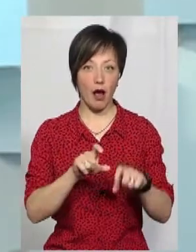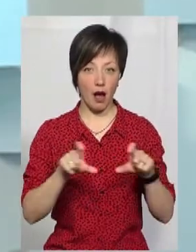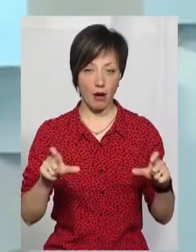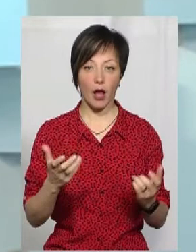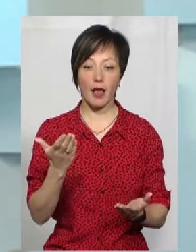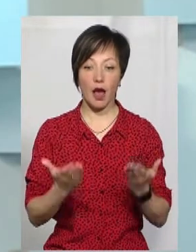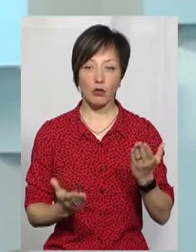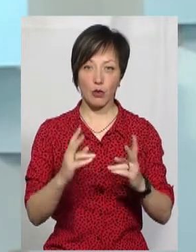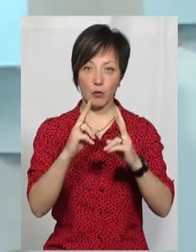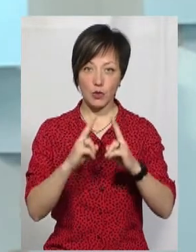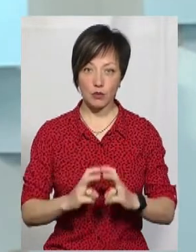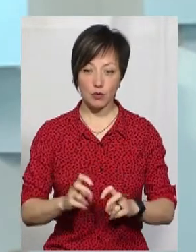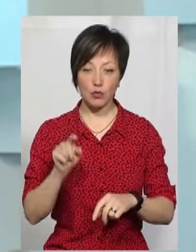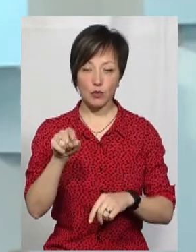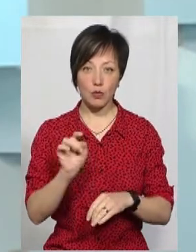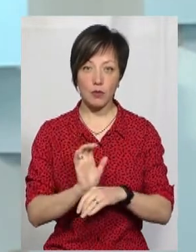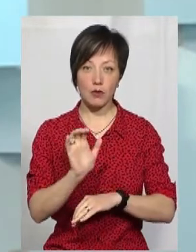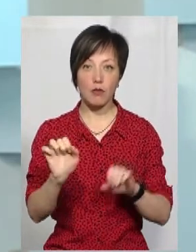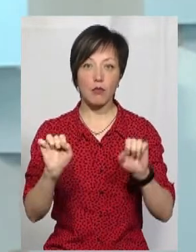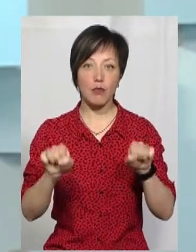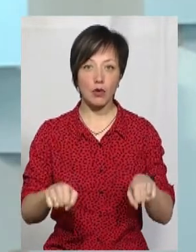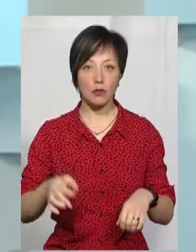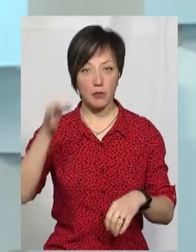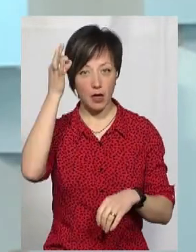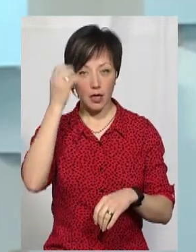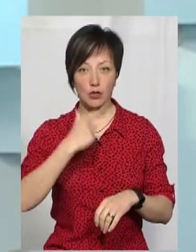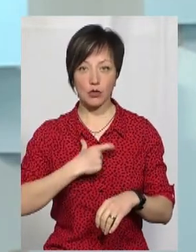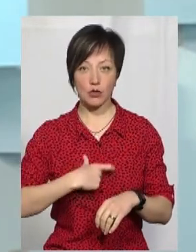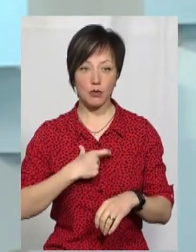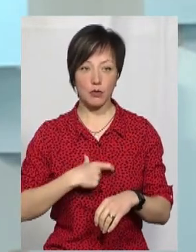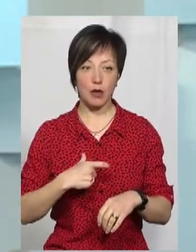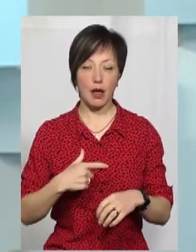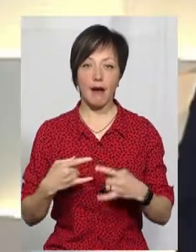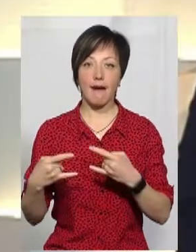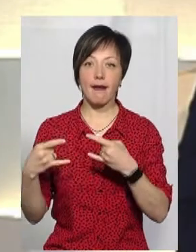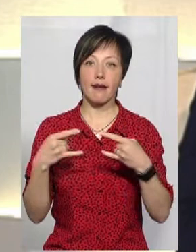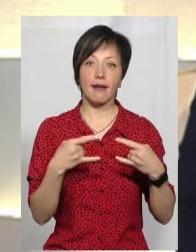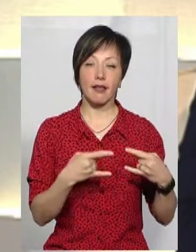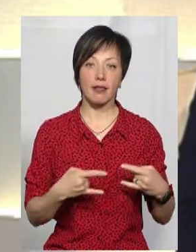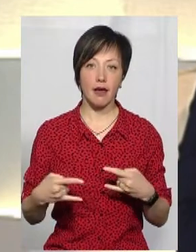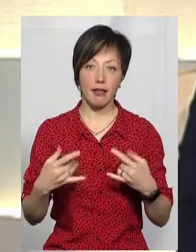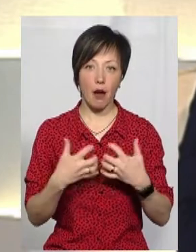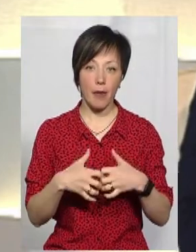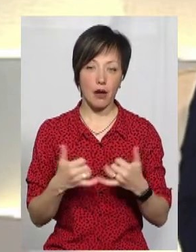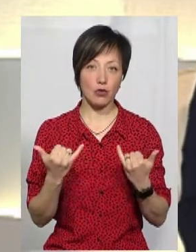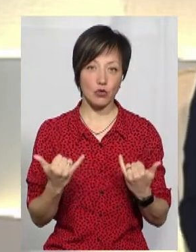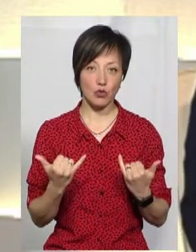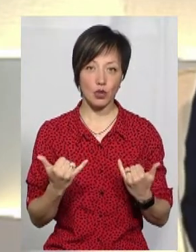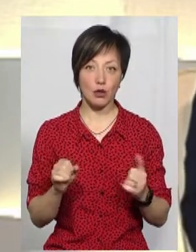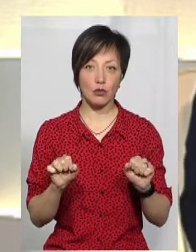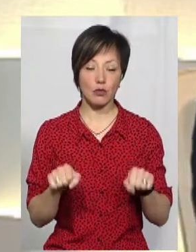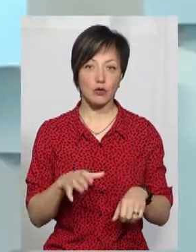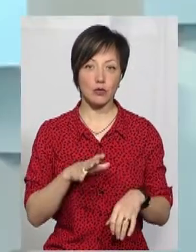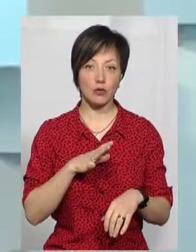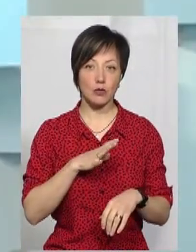проаналізуємо, що було в цю лікарню вже поставлено, то ми можемо пригадати собі і рентгенапарат, сучасний. Це може бути, ми